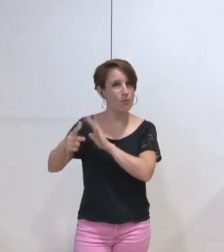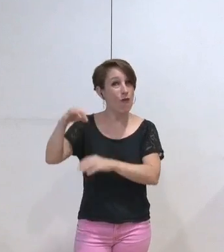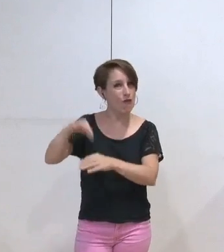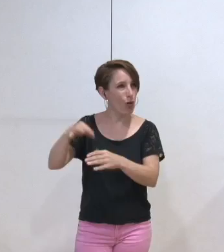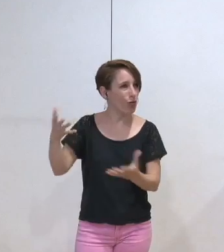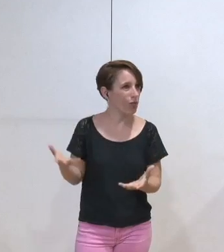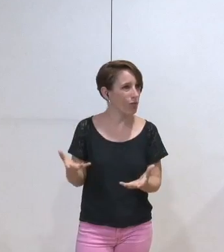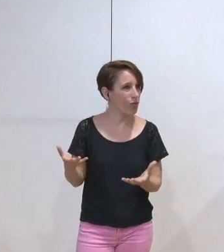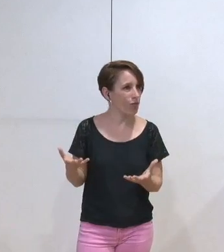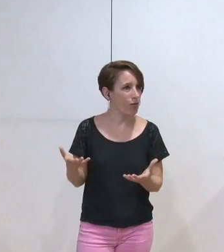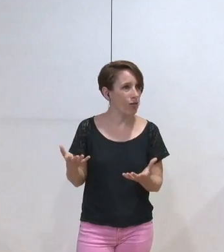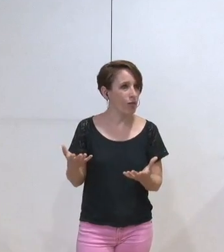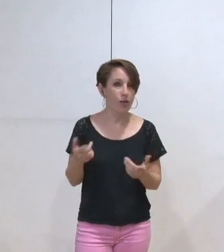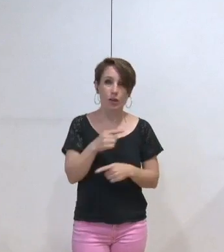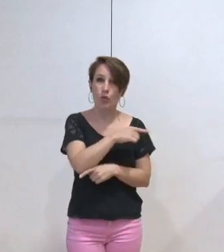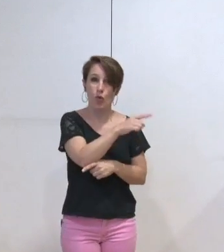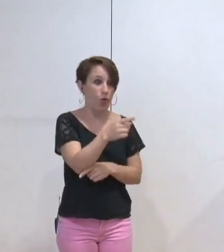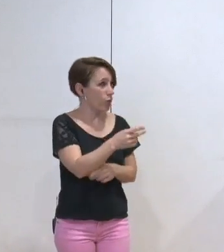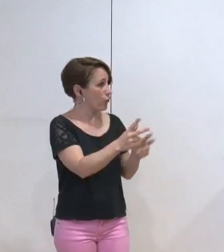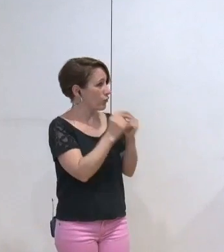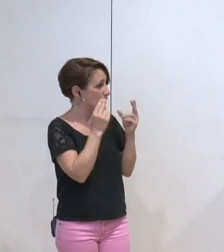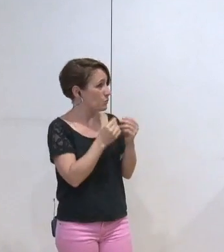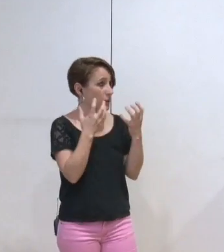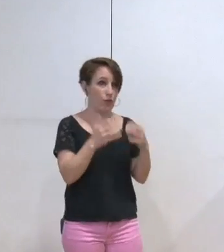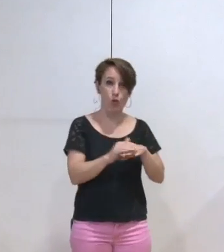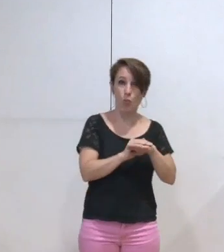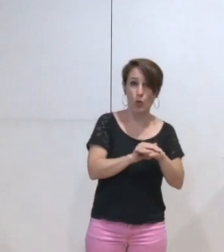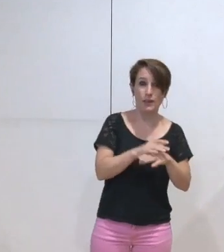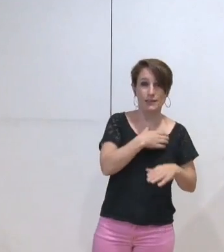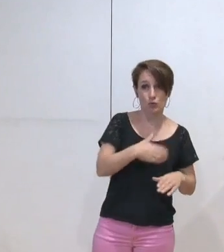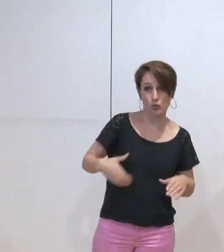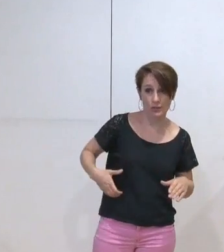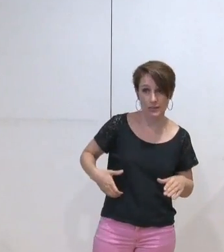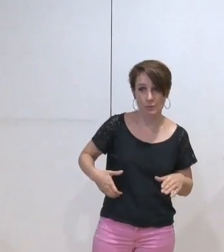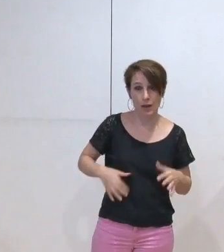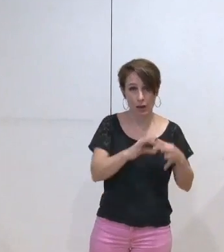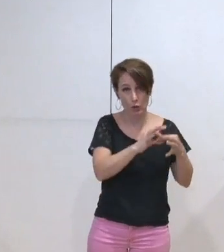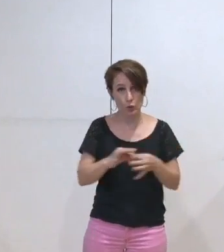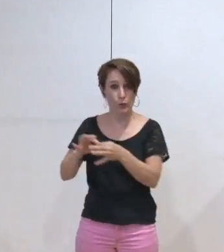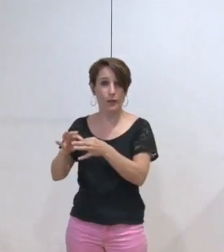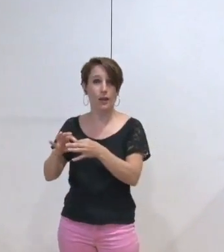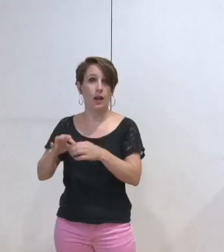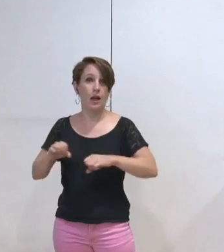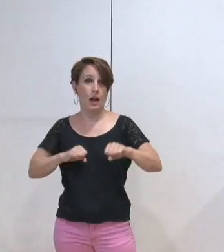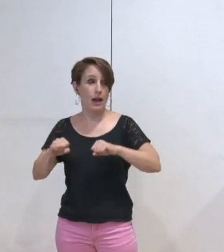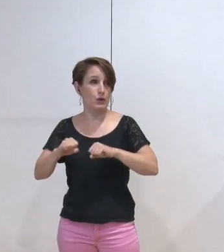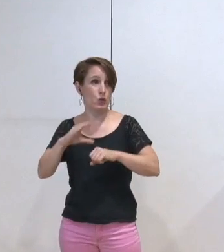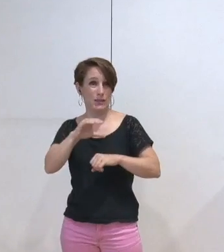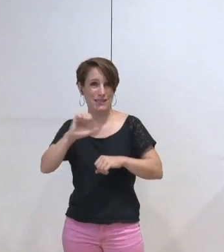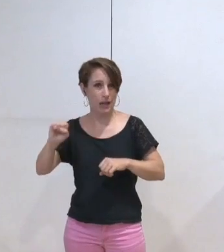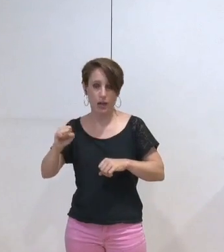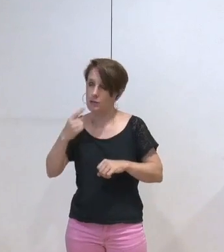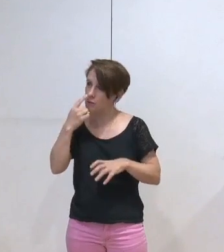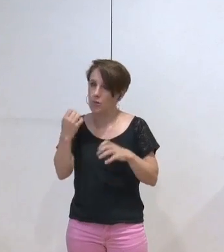explicitez les articulations que vous souhaitez voir entre la politique municipale et l'action du CCS je trouve qu'il aurait été bienvenu qu'un